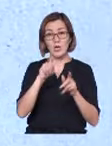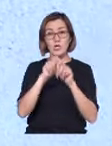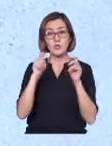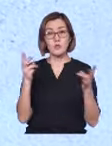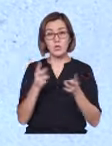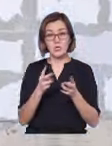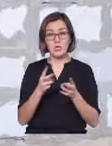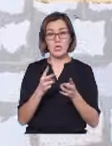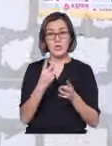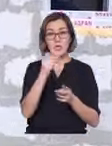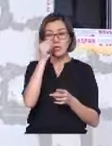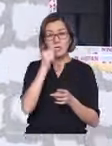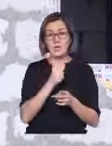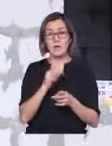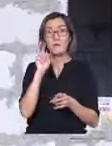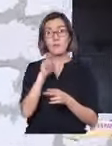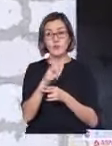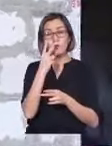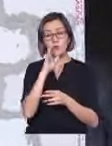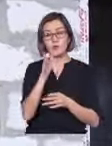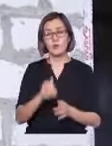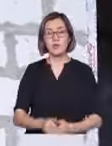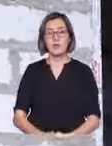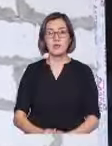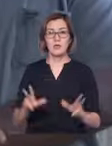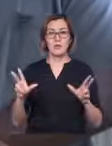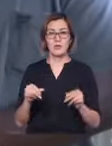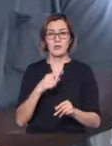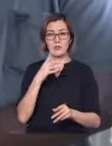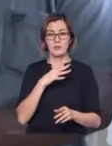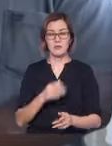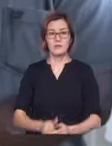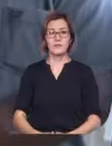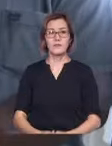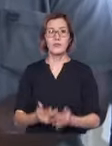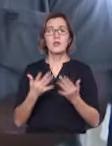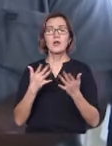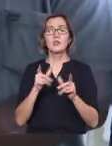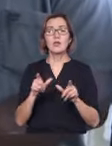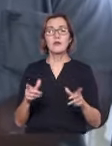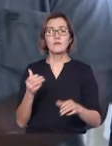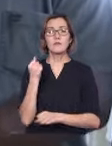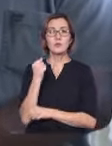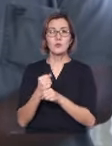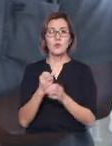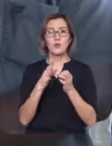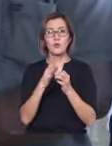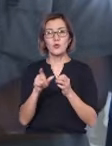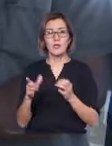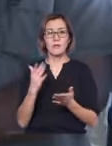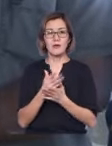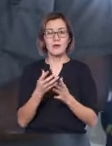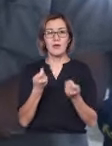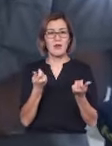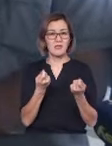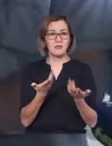Марат Елеусізұлы 2 айдан соң келем, көрем деді. Қанша адам істеп отыр? 14 адам істеп отыр. Аздау?